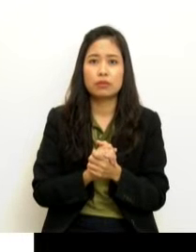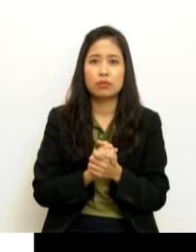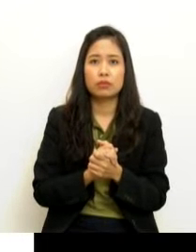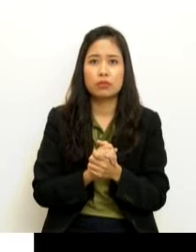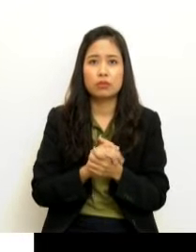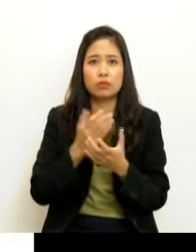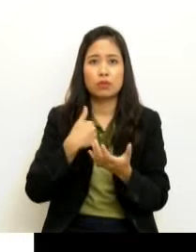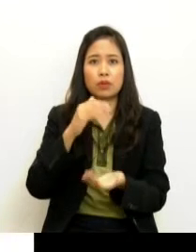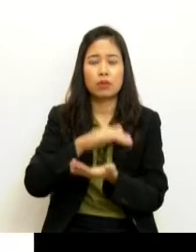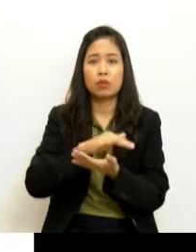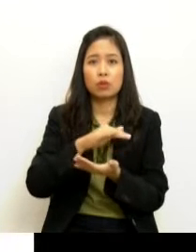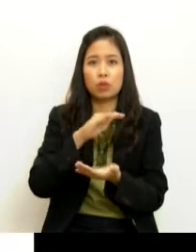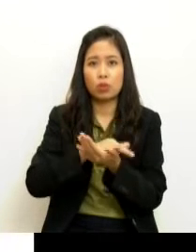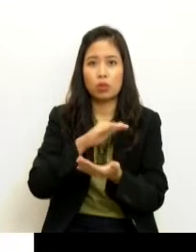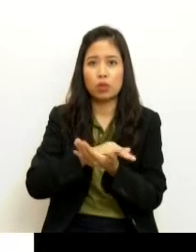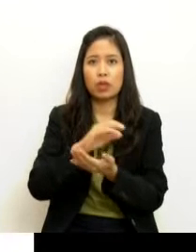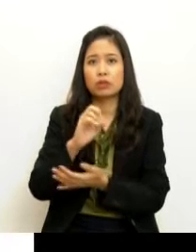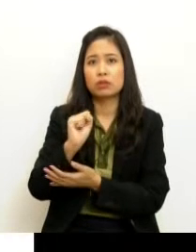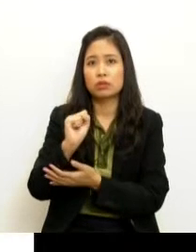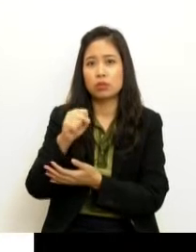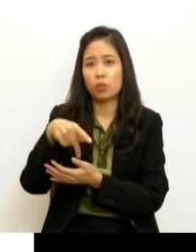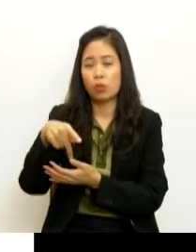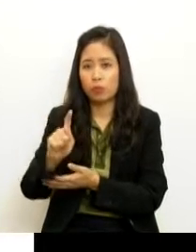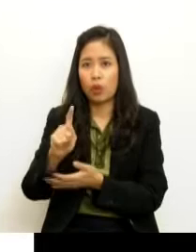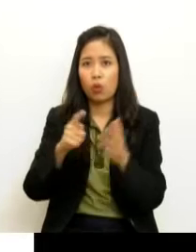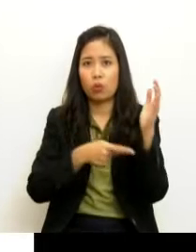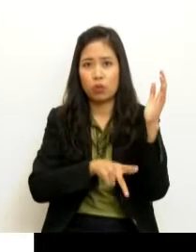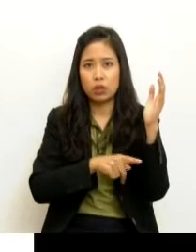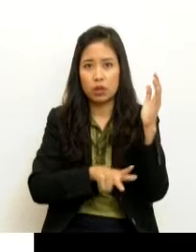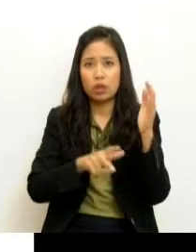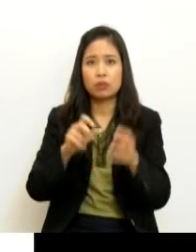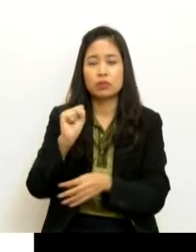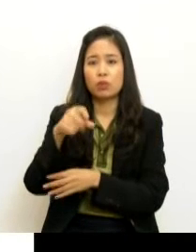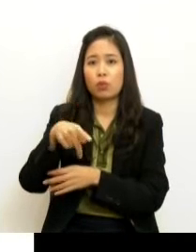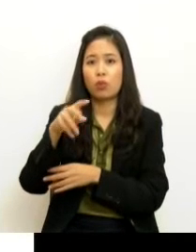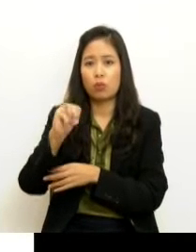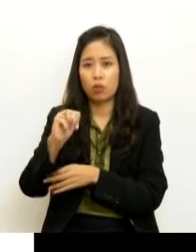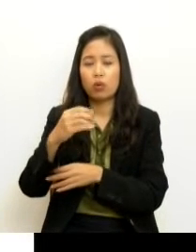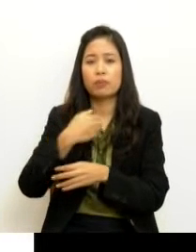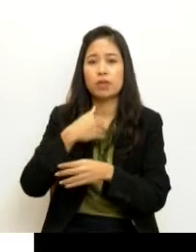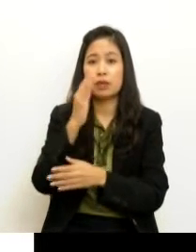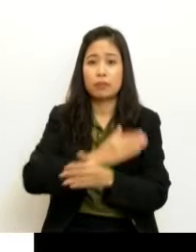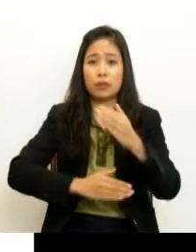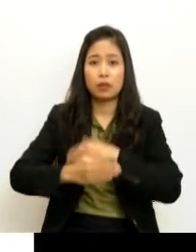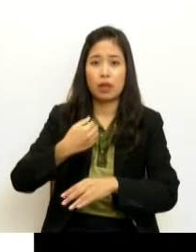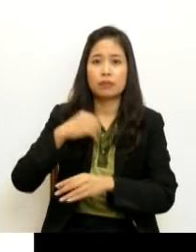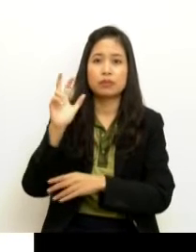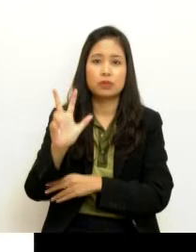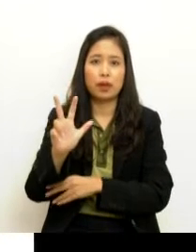พป49มัธยมอยู่7มีการศึกษาพิเศษอยู่3แห่งมีของส